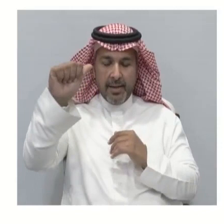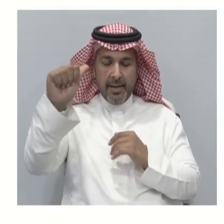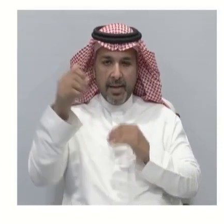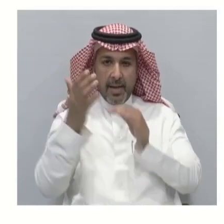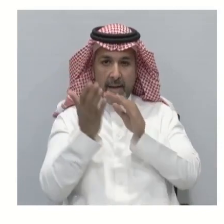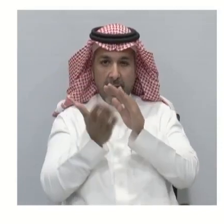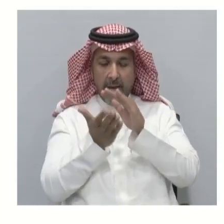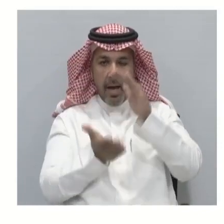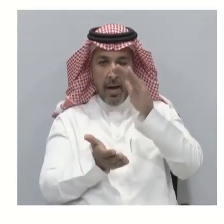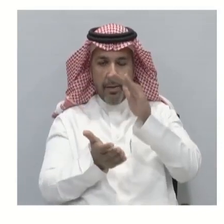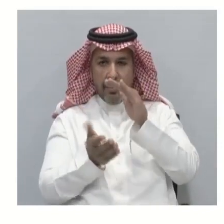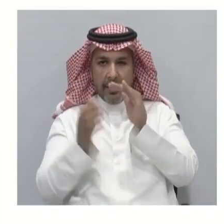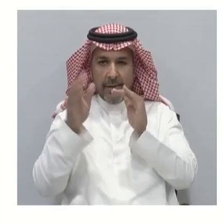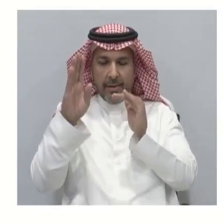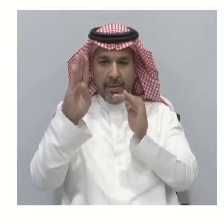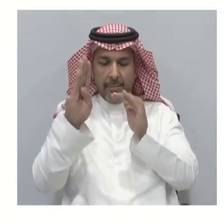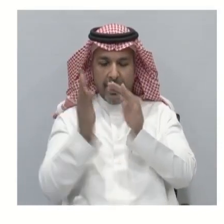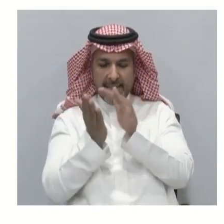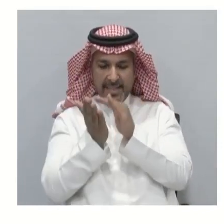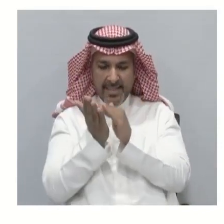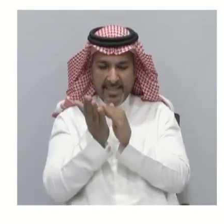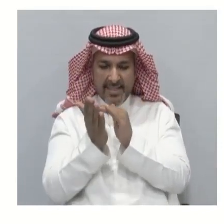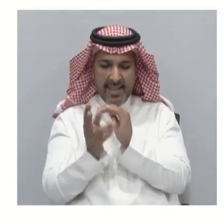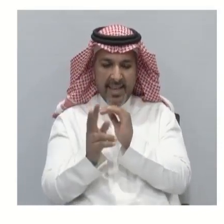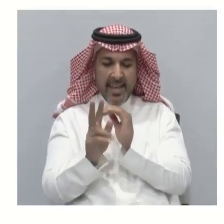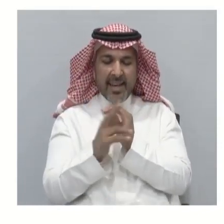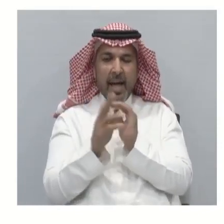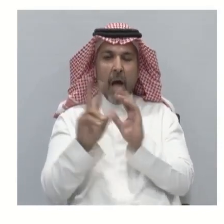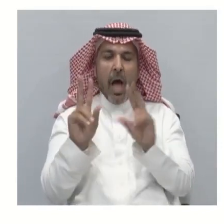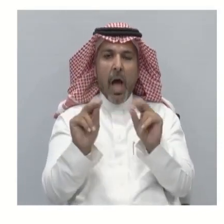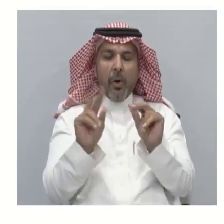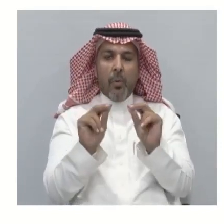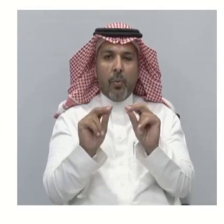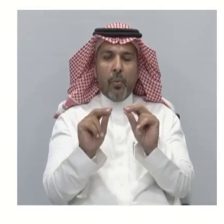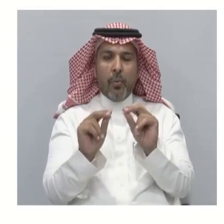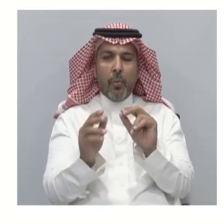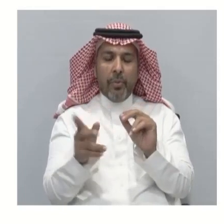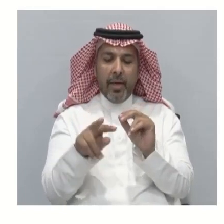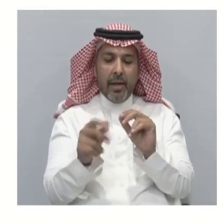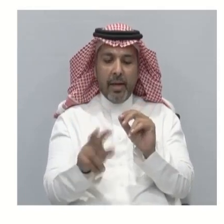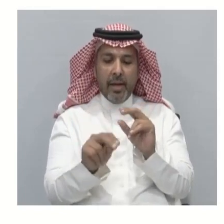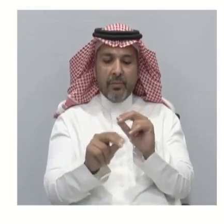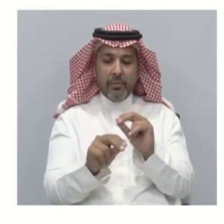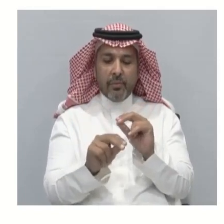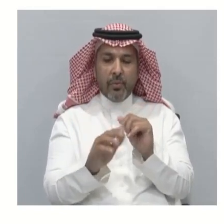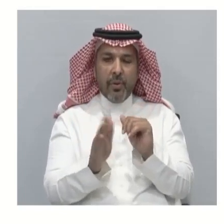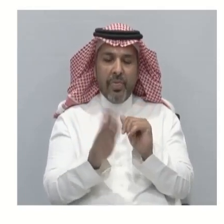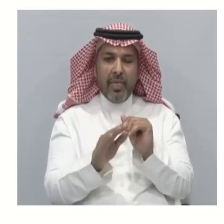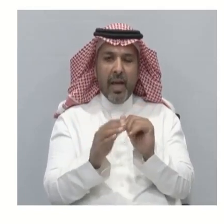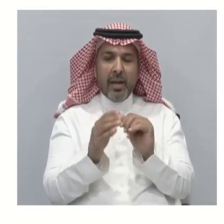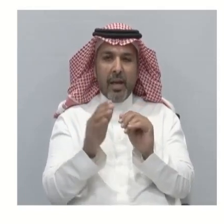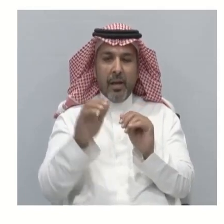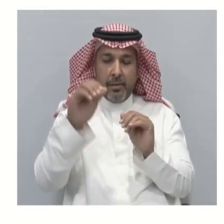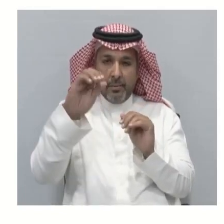هذه هي بالمقارنه لاحظوا معي انا قاعد اقار اكبر ويساوي واقل خاصيه التعدي تقول انه اذا كان اي